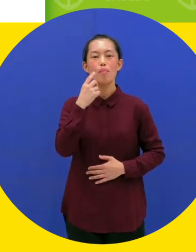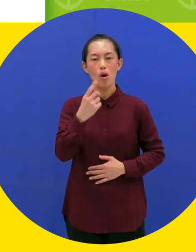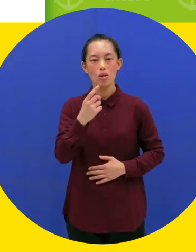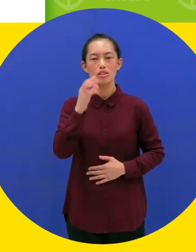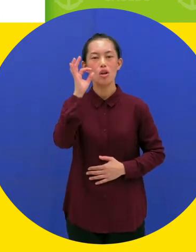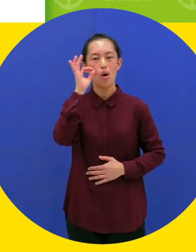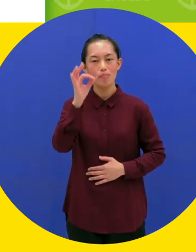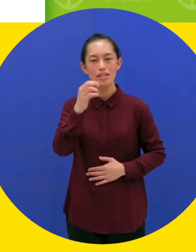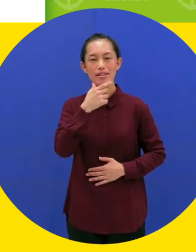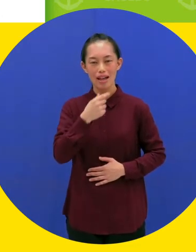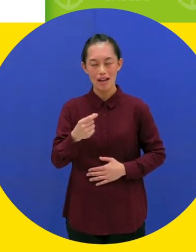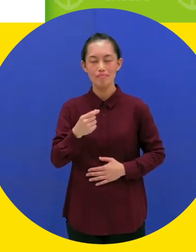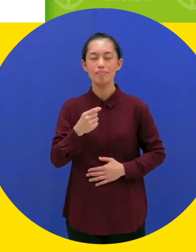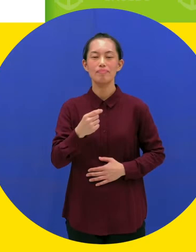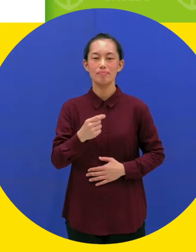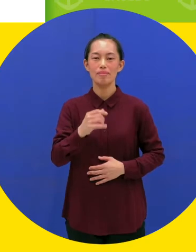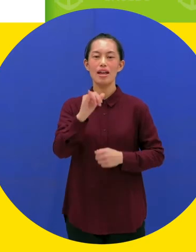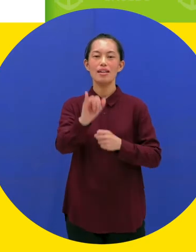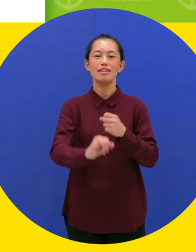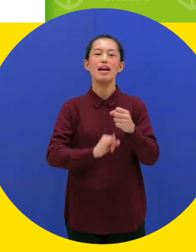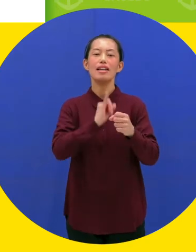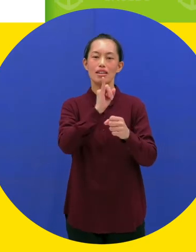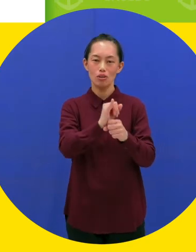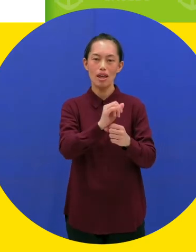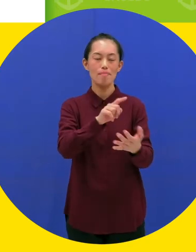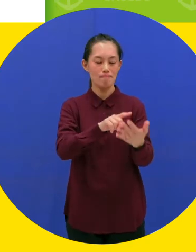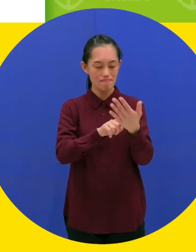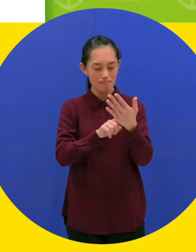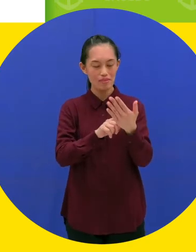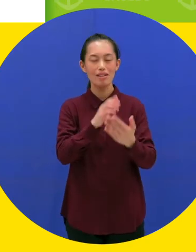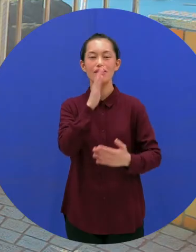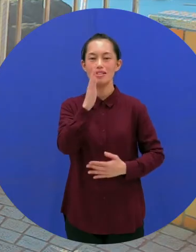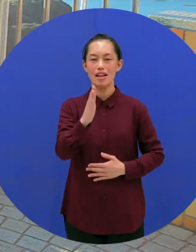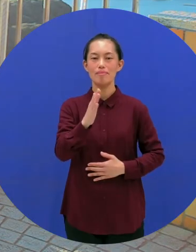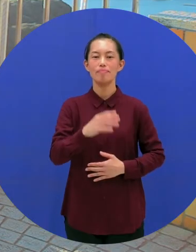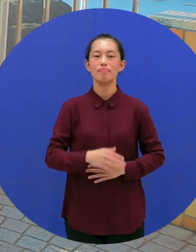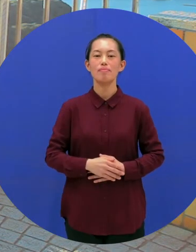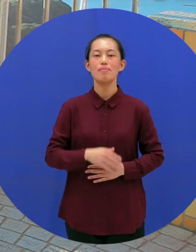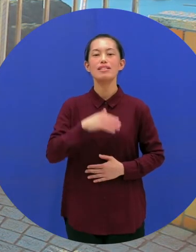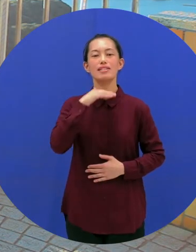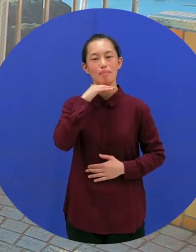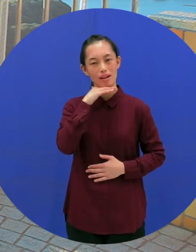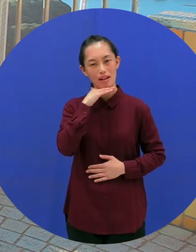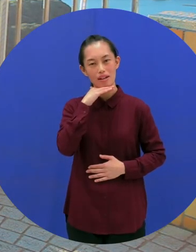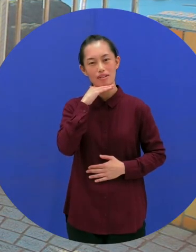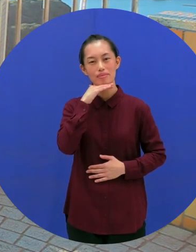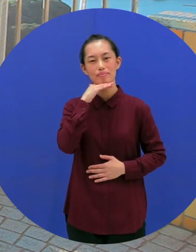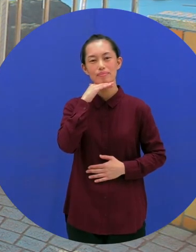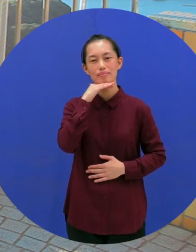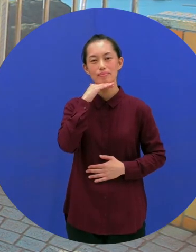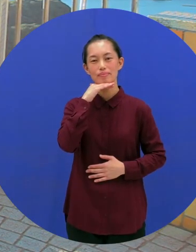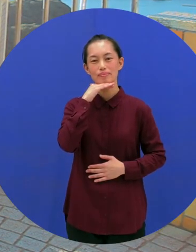番組をもう一度ご覧になりたい方は、キラッと佐世保で検索してください。 お待ちしてます。